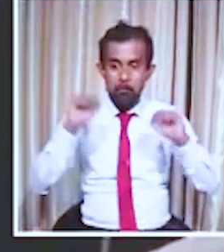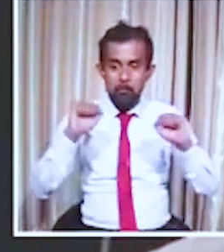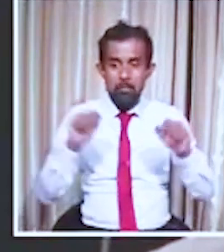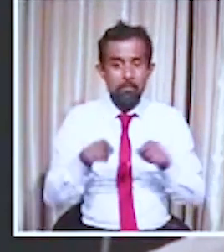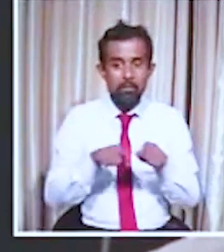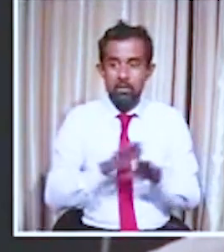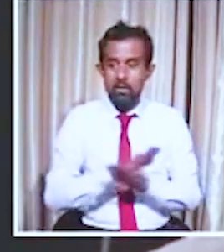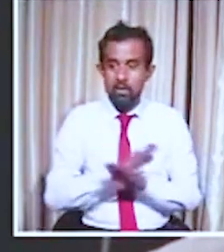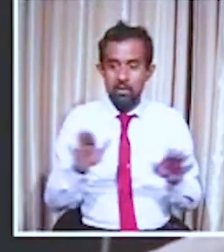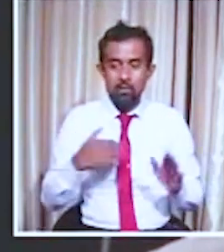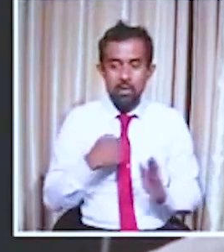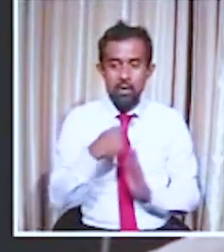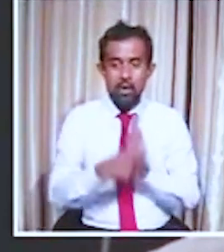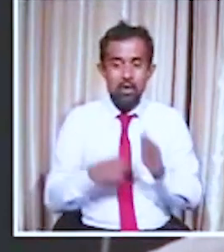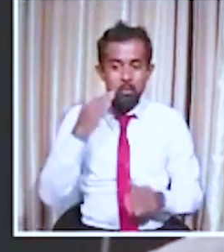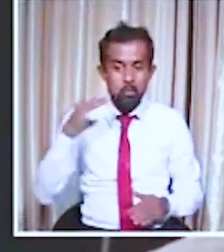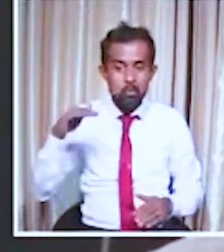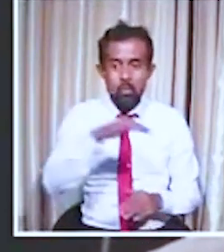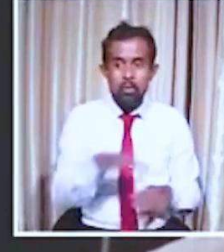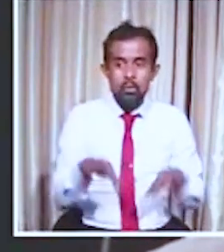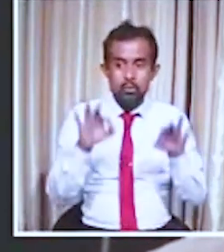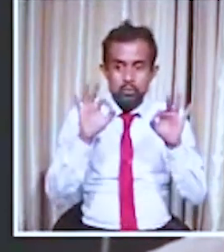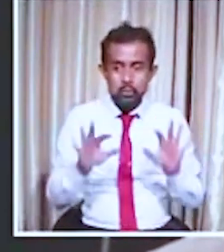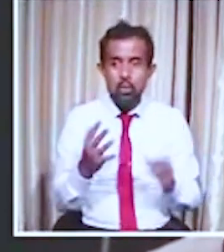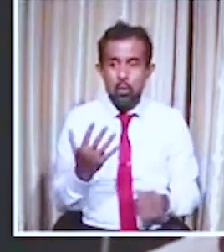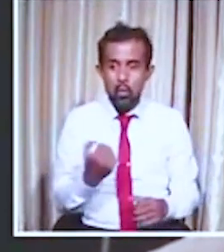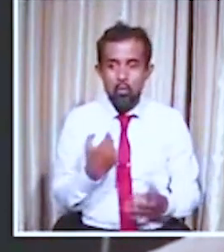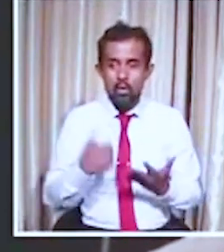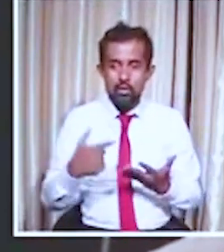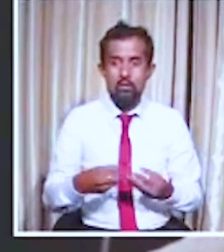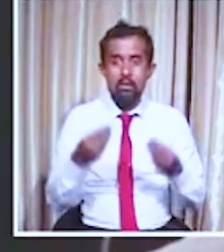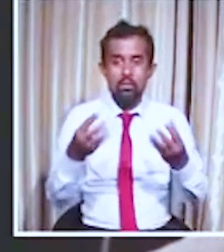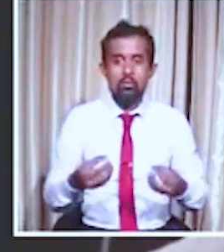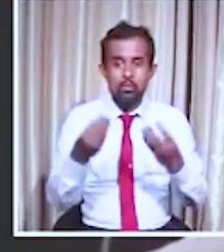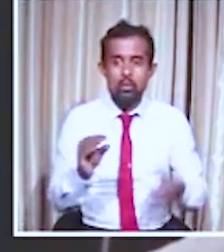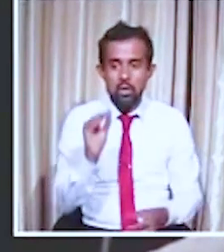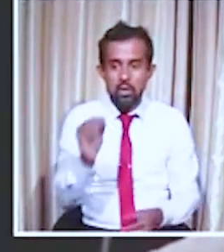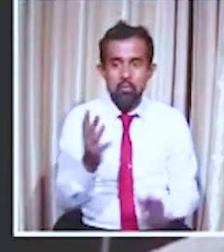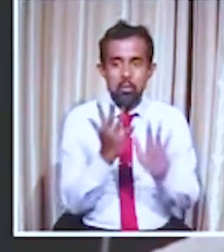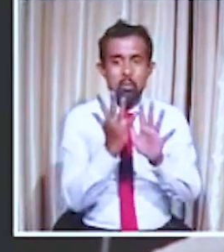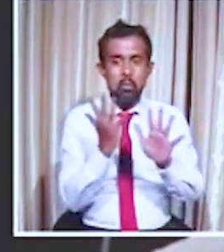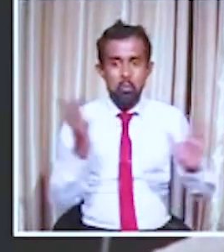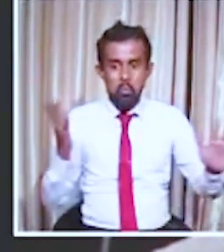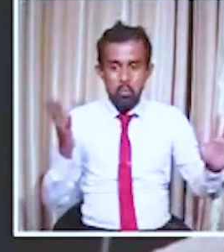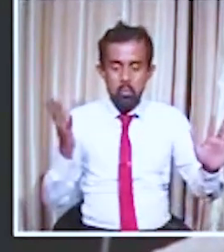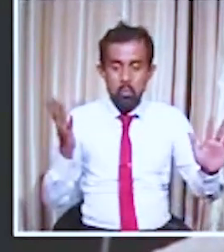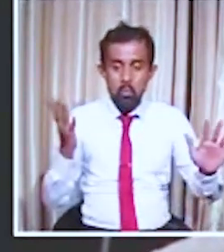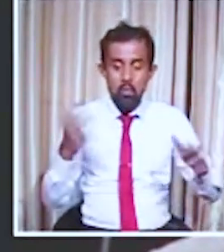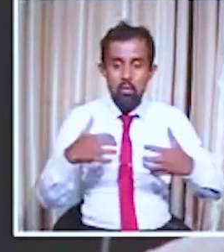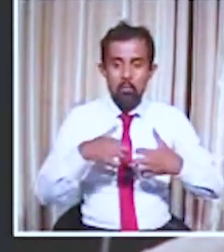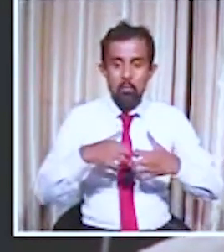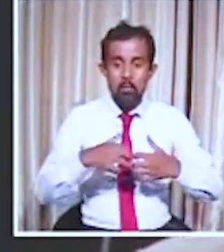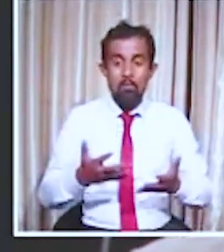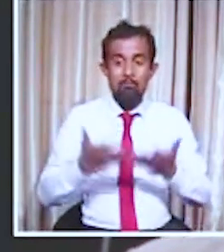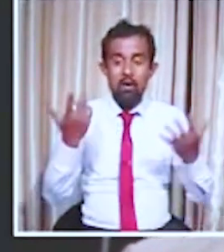மக்களுக்கு சரியான முறையிலே நாங்கள் பொருட்களை வழங்கியிருந்தால், வரிசைகளிலே நின்றும் பணம் அதிகமாக கொடுத்தும் ஒரு பொருளை பெற முடியாத ஒரு